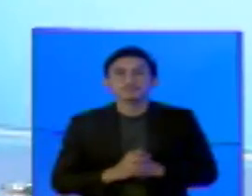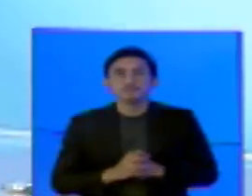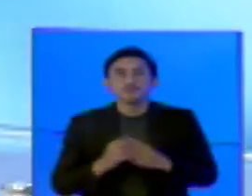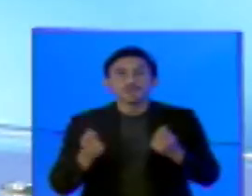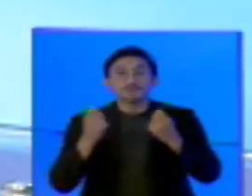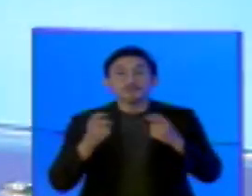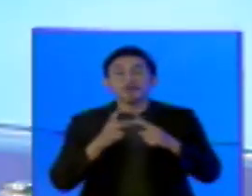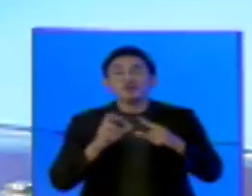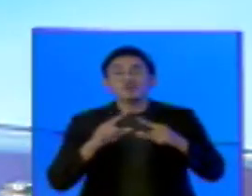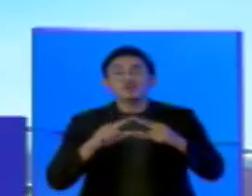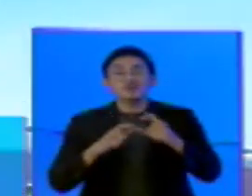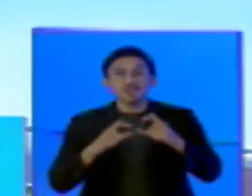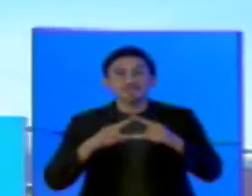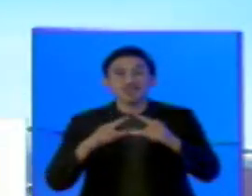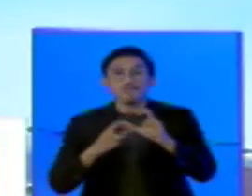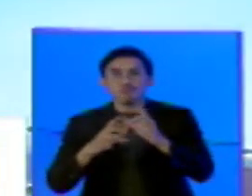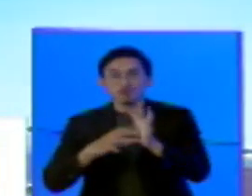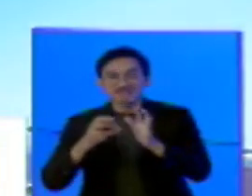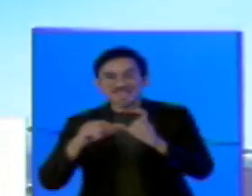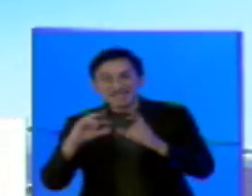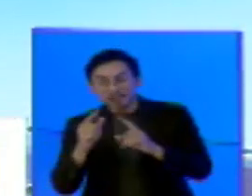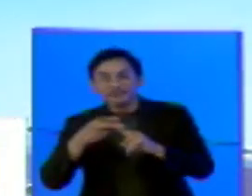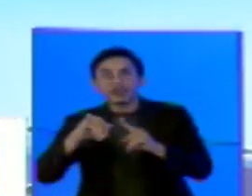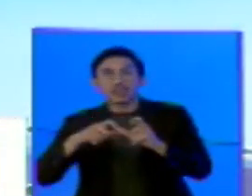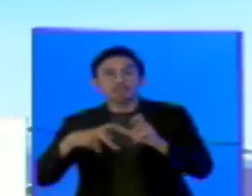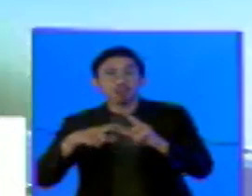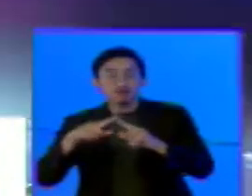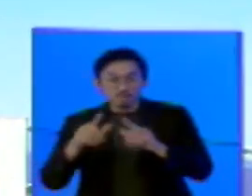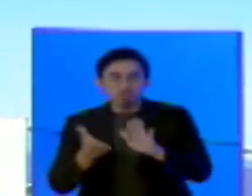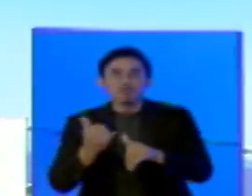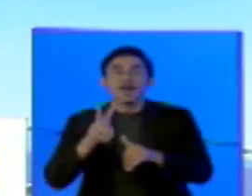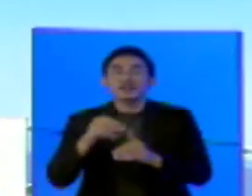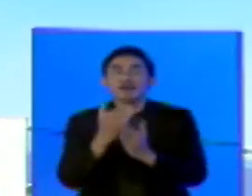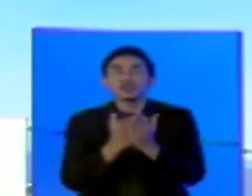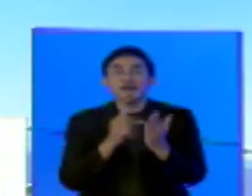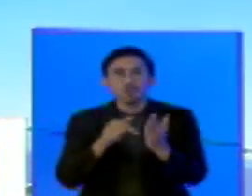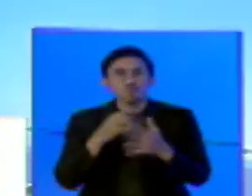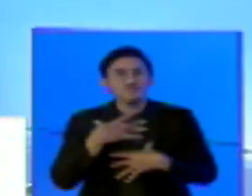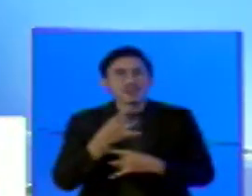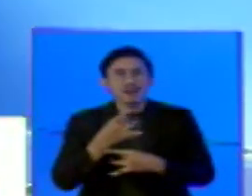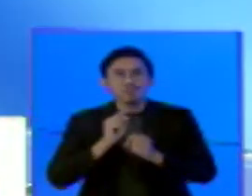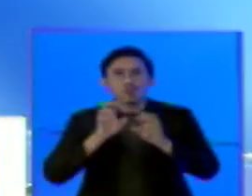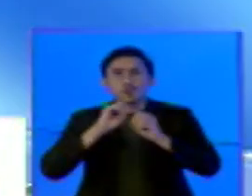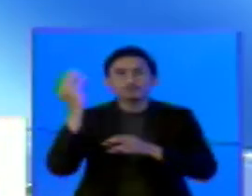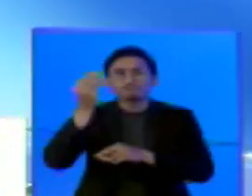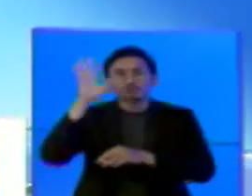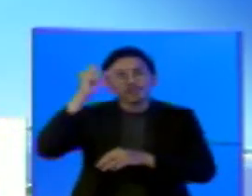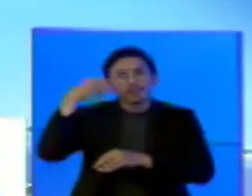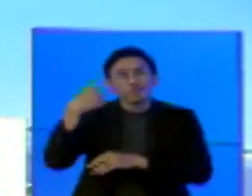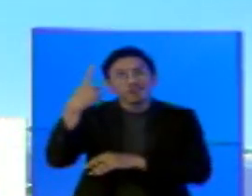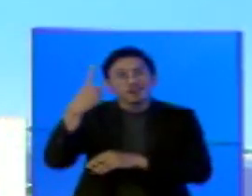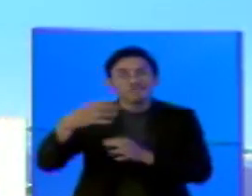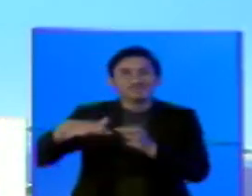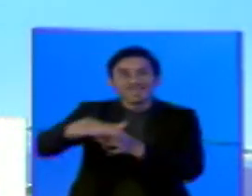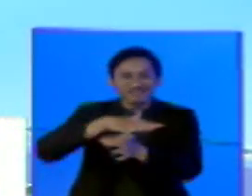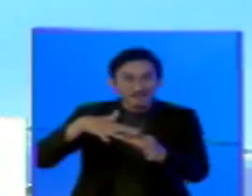Pemirsa, Festival Horas Samosir Fiesta kembali digelar. Beragam acara menarik akan digelar untuk mempromosikan pariwisata Sumatera Utara dan sekitarnya